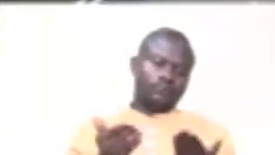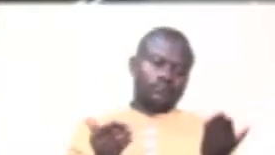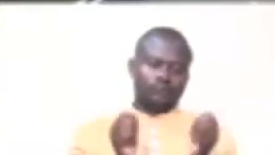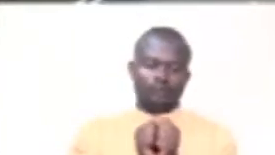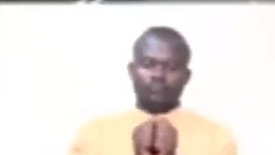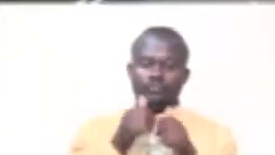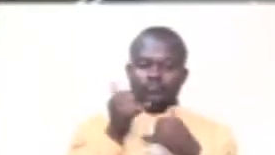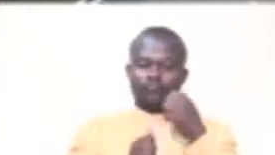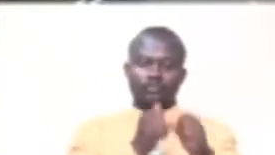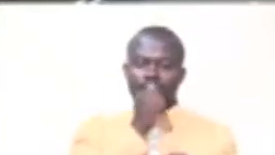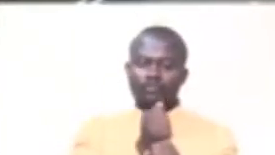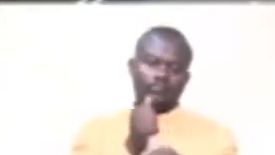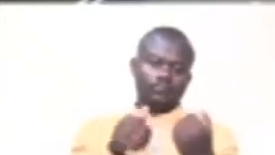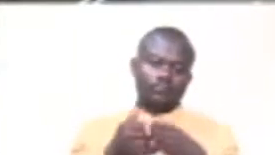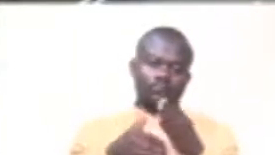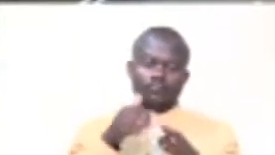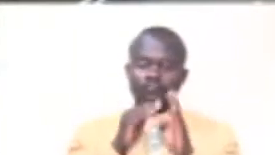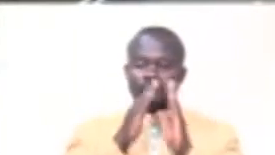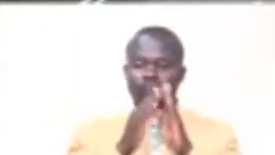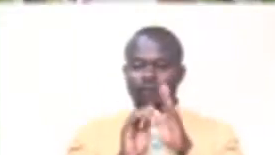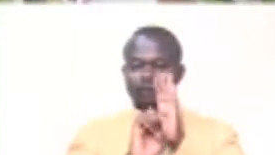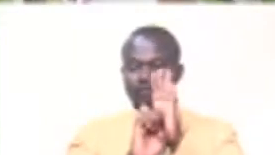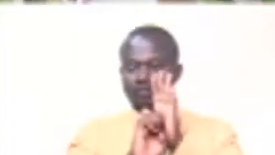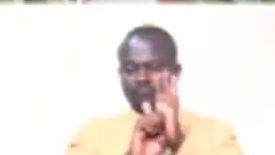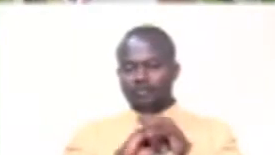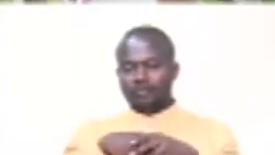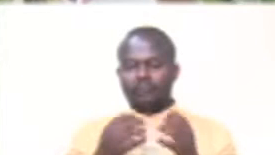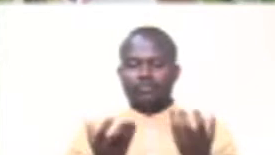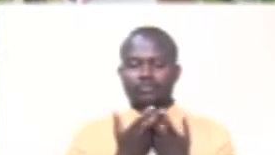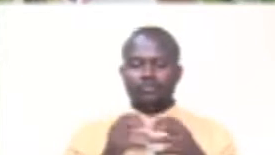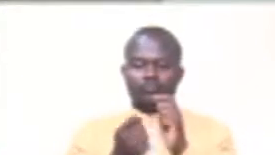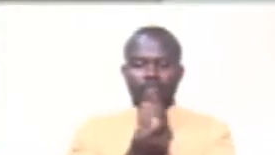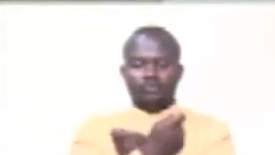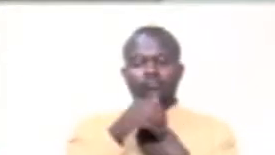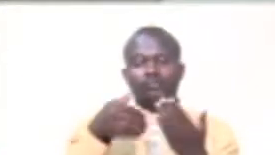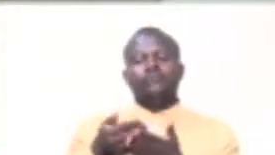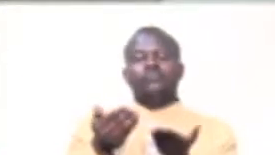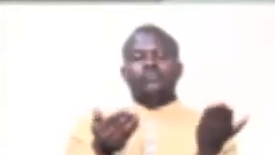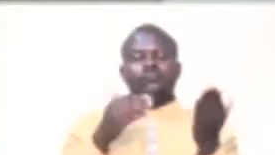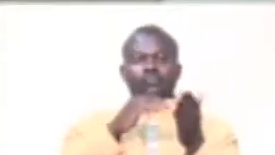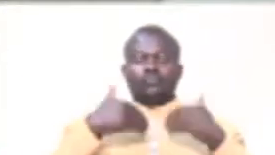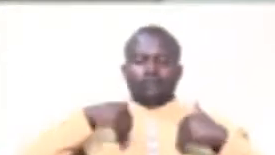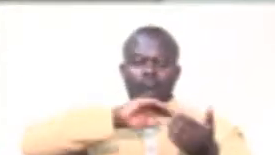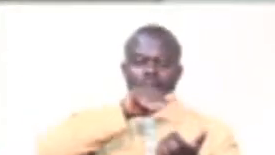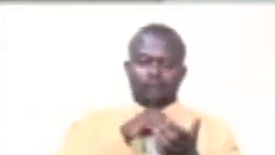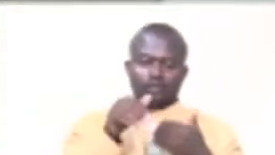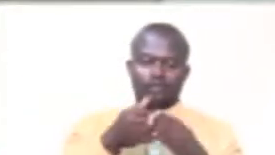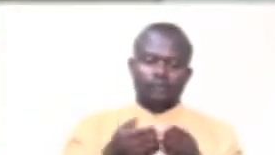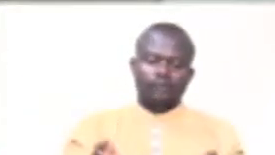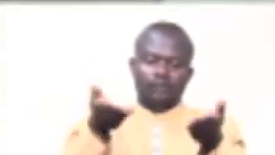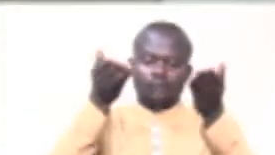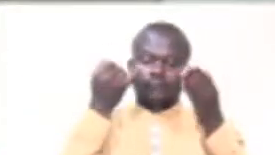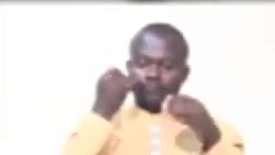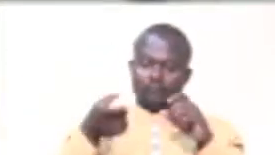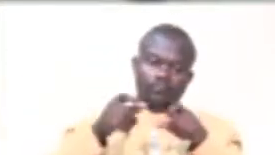Muri uyu mwaka ubwo hubakwaga umudugudu w'icyitegererezo wa Kinigi, byagendanye no kuvugurura iki kigo nderabuzima gishyirwa ku rwego rwisumbuye kuko